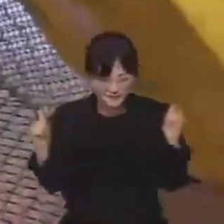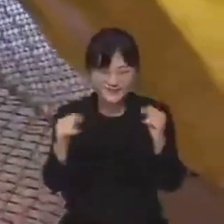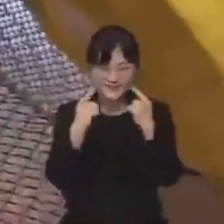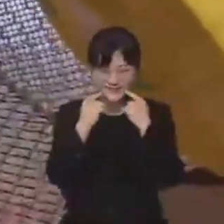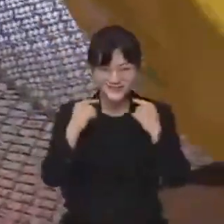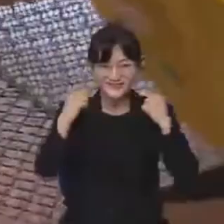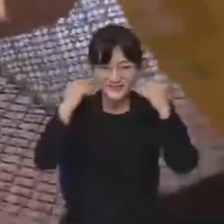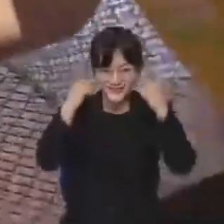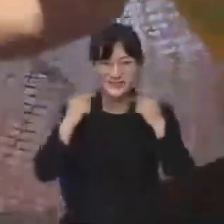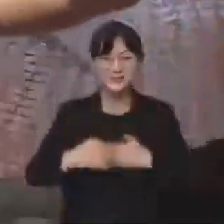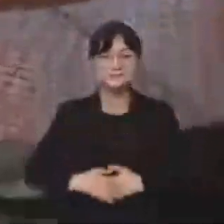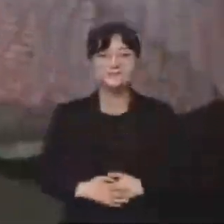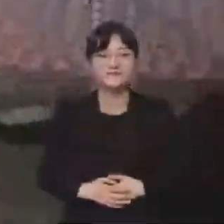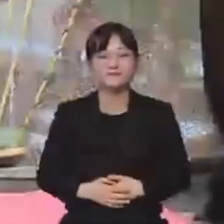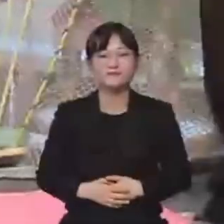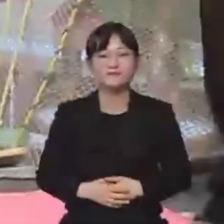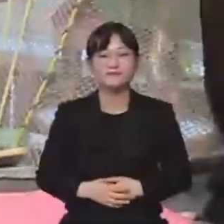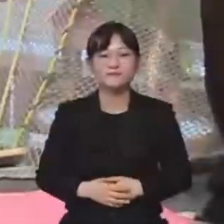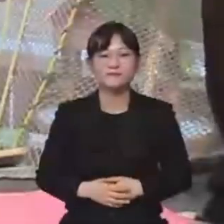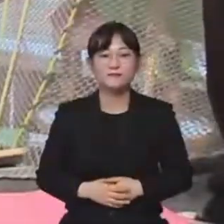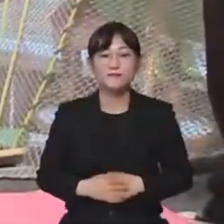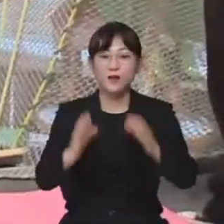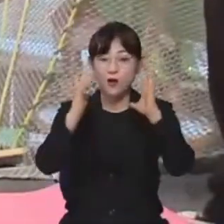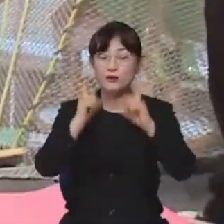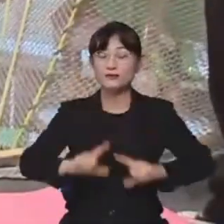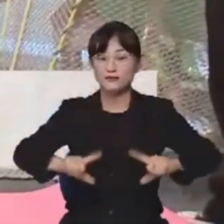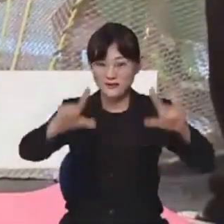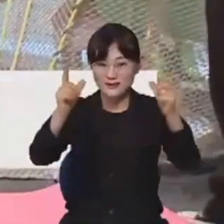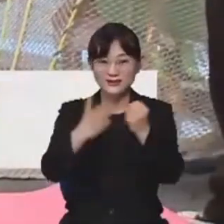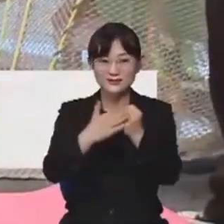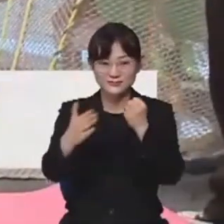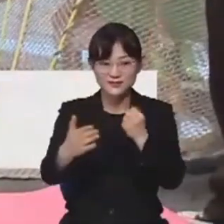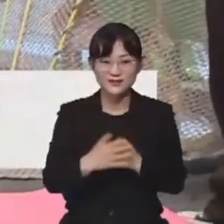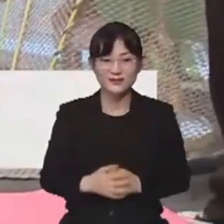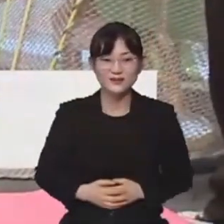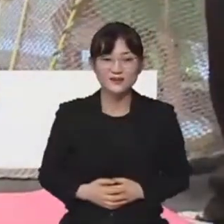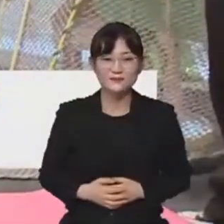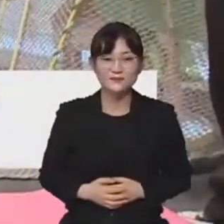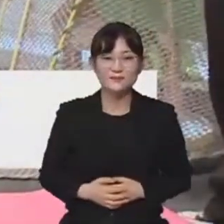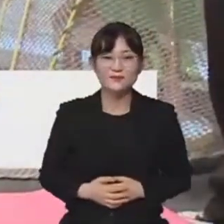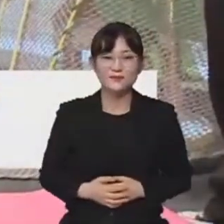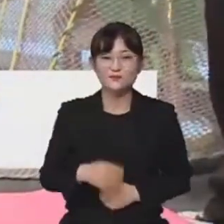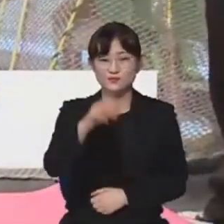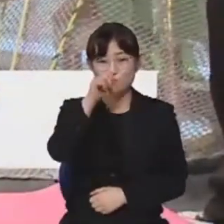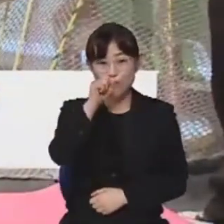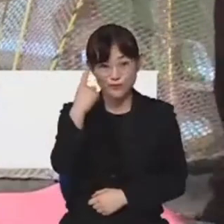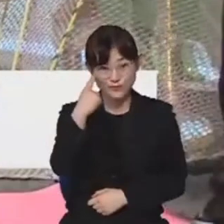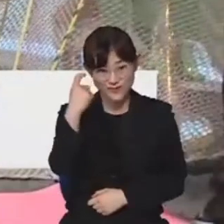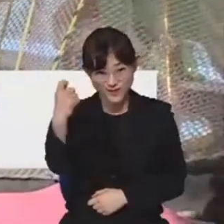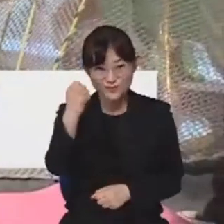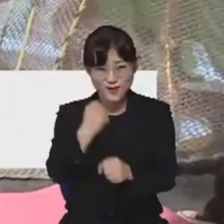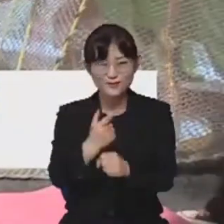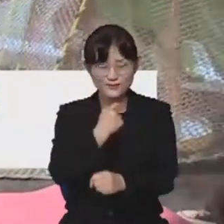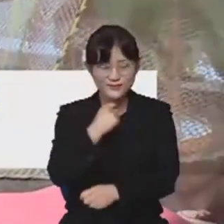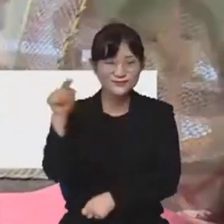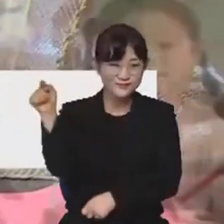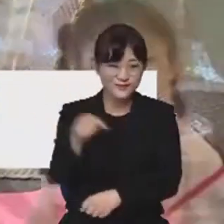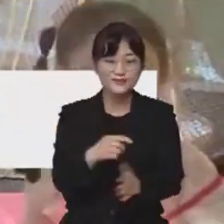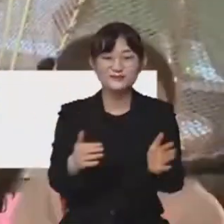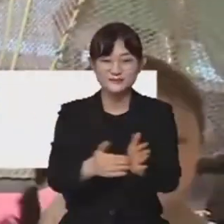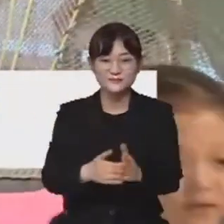미소가 활짝 피었습니다. 어린이날이니까 좀 많이 좋은 추억 만들고 싶어서 광주에 행사 있다 해서 여기